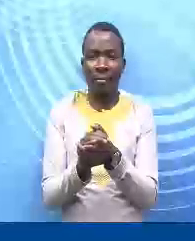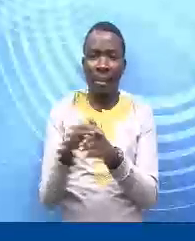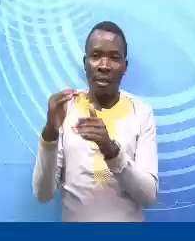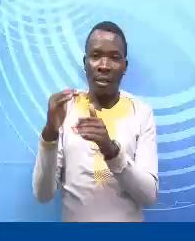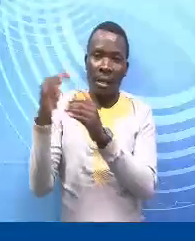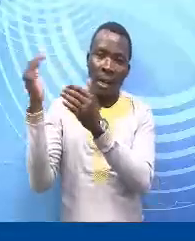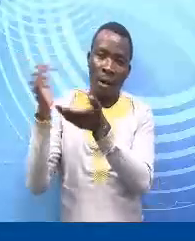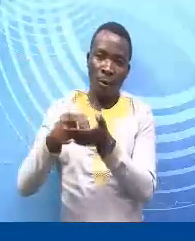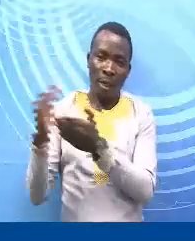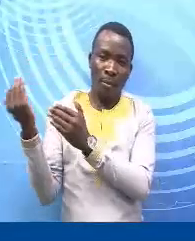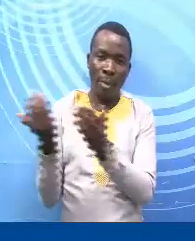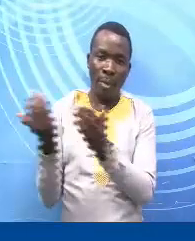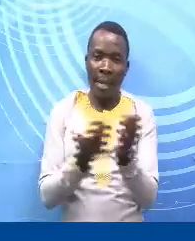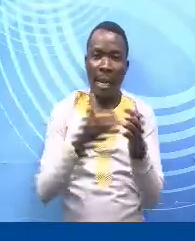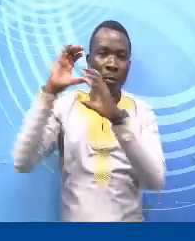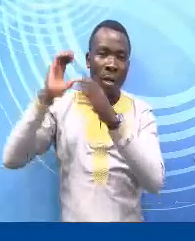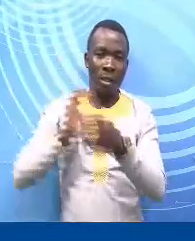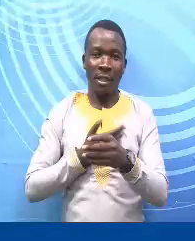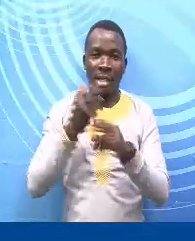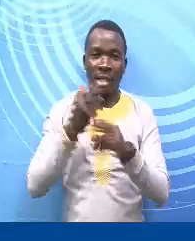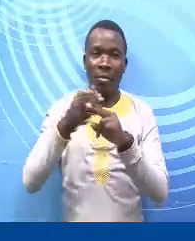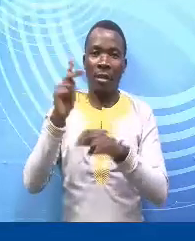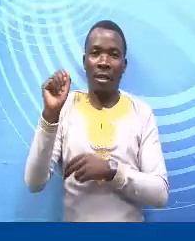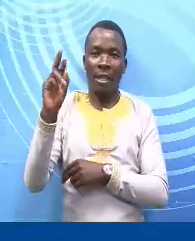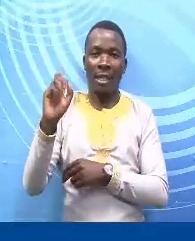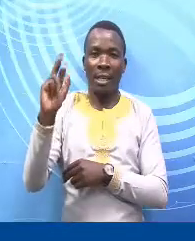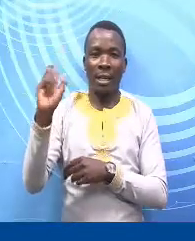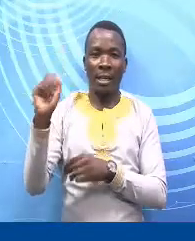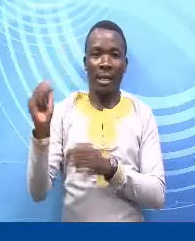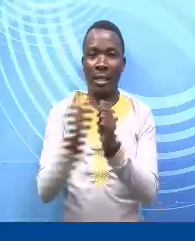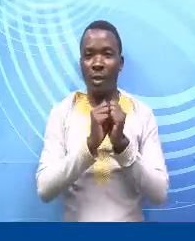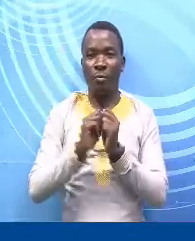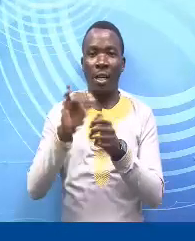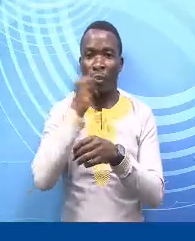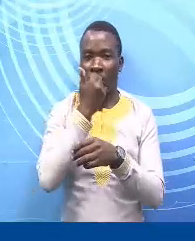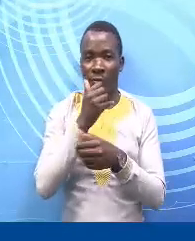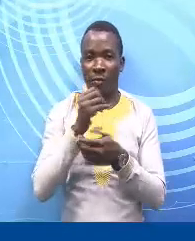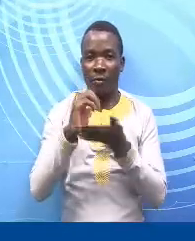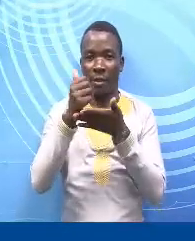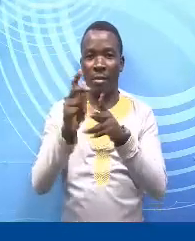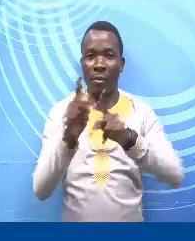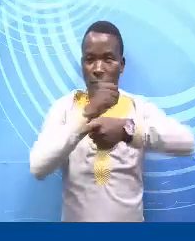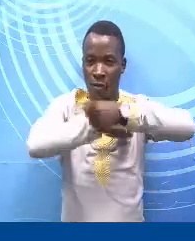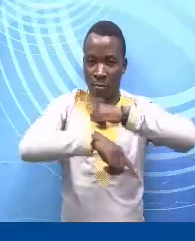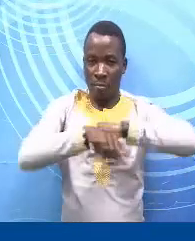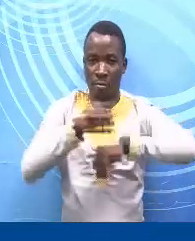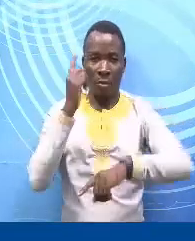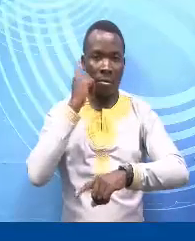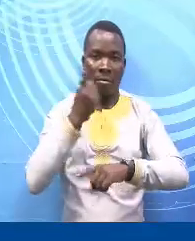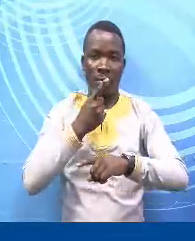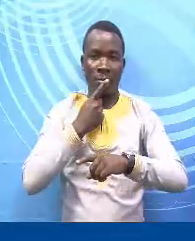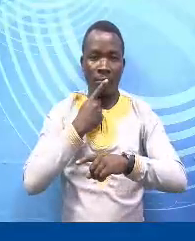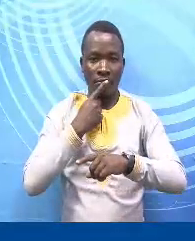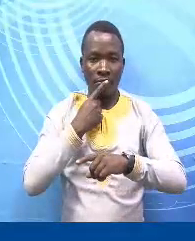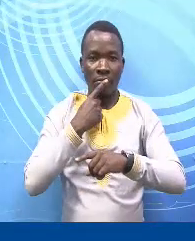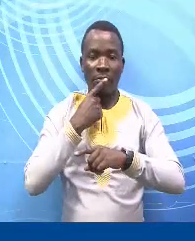Reka nongere mbahe ikaze muri aya makuru yacu. Nitwa Karera Kayura, ndi kumwe na Musabyimana Joseph ari gufasha afite ubumuga bwo kutumva ndetse no